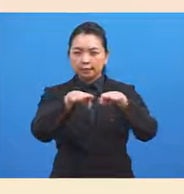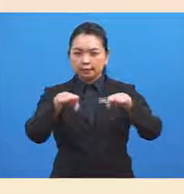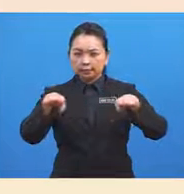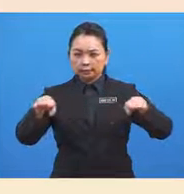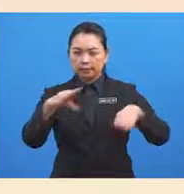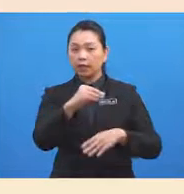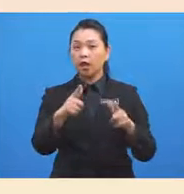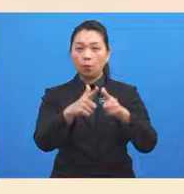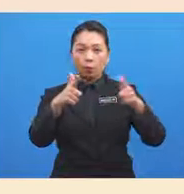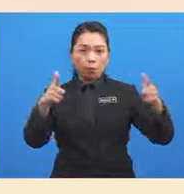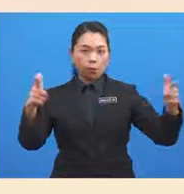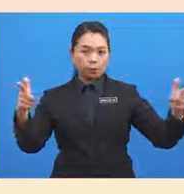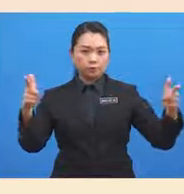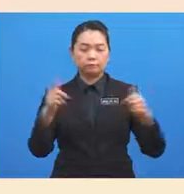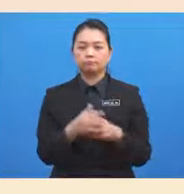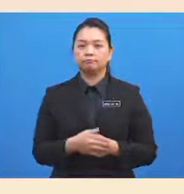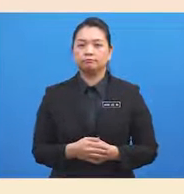luas.